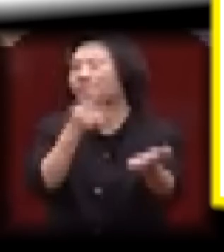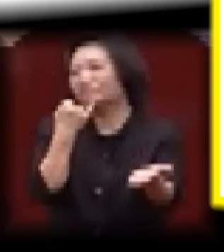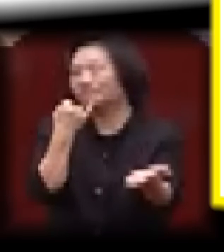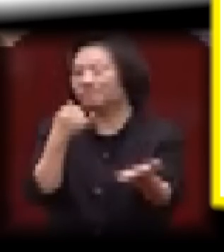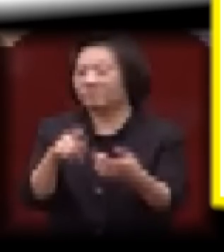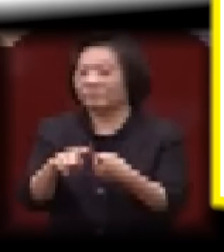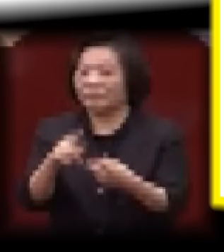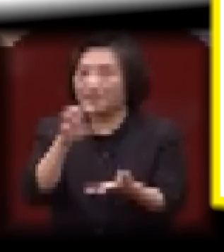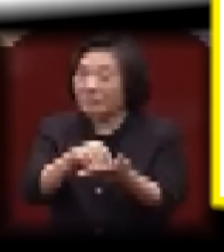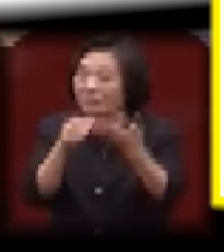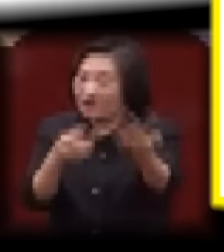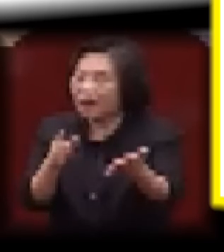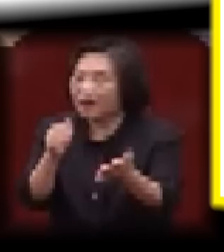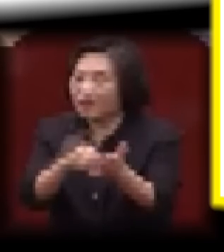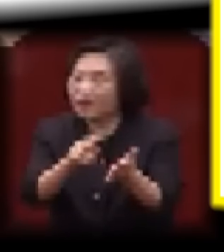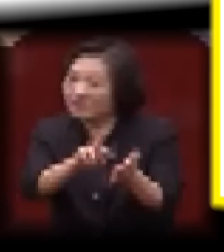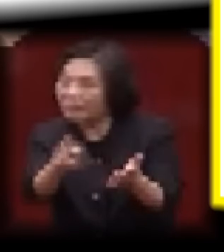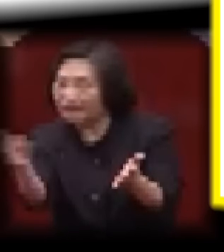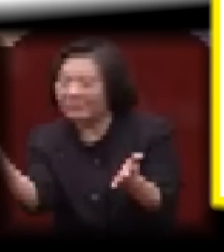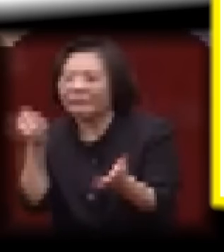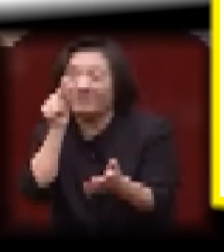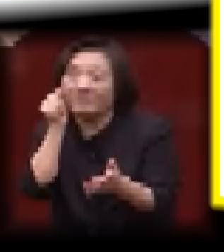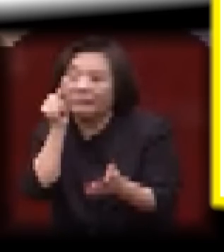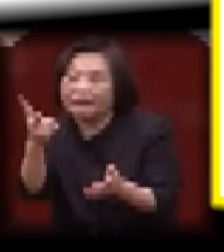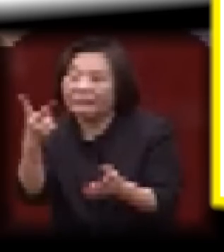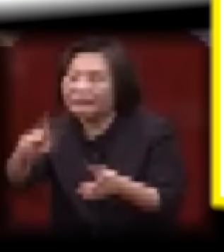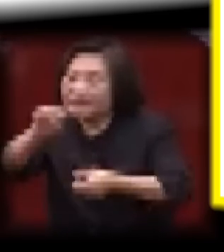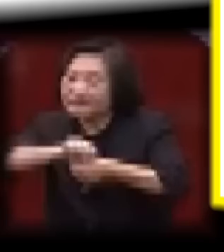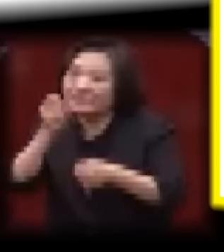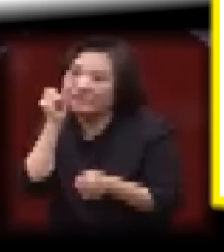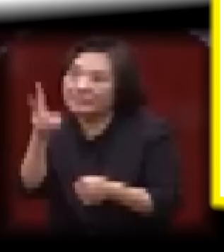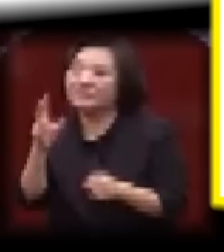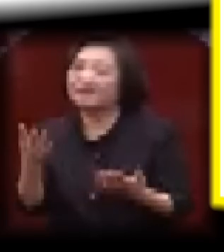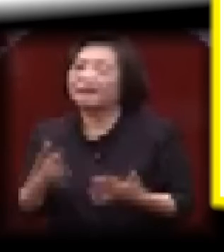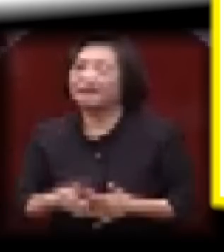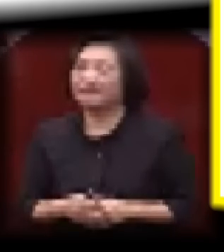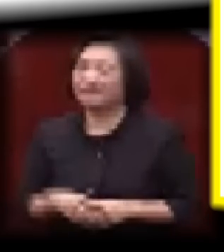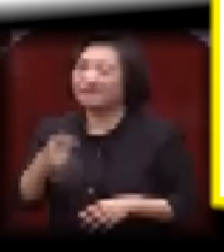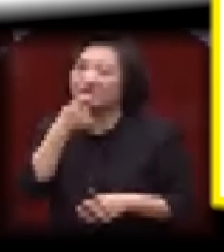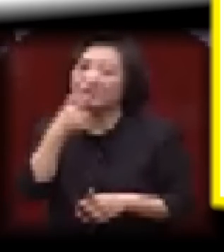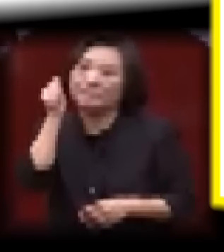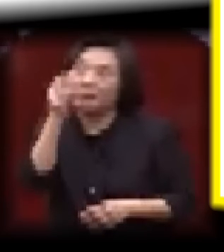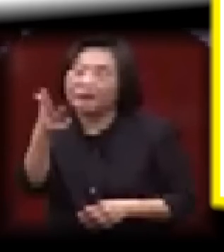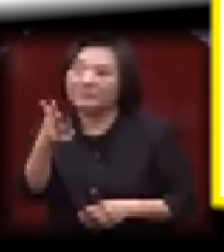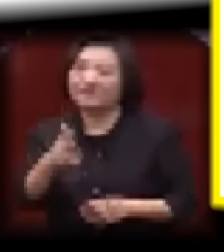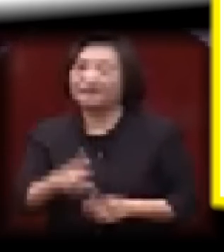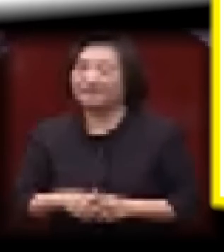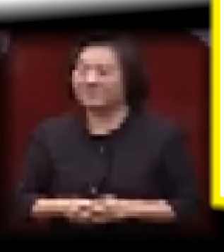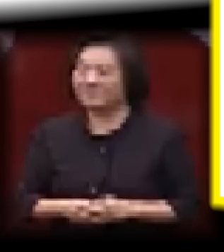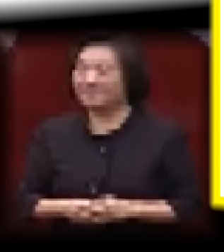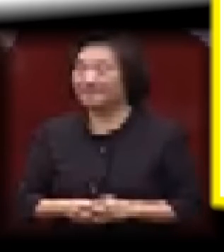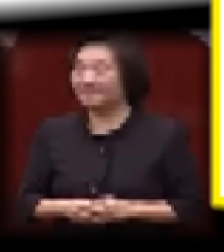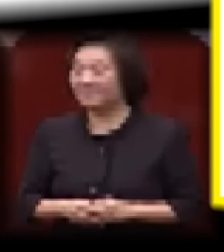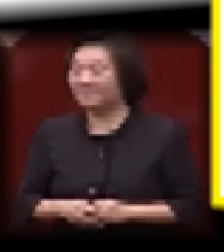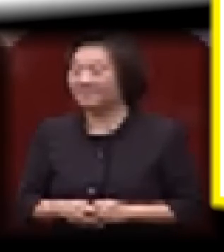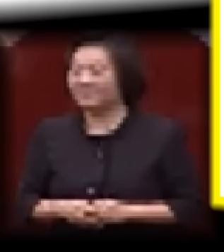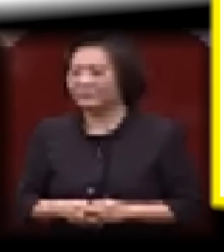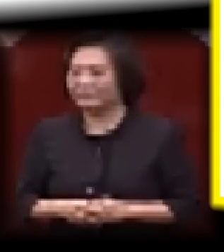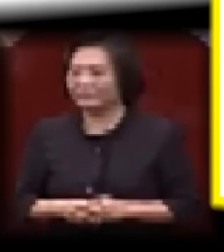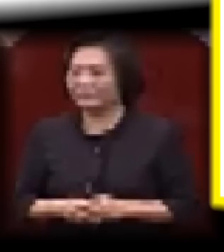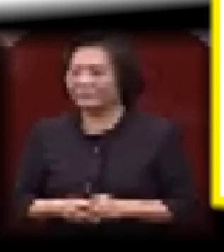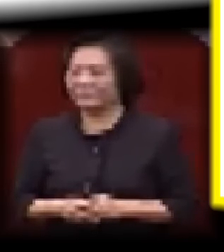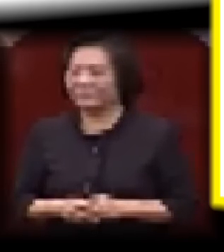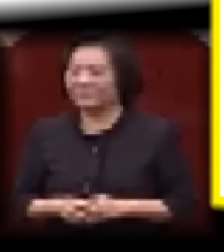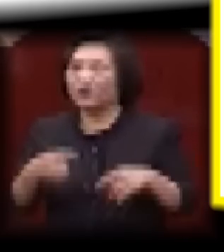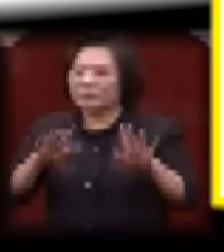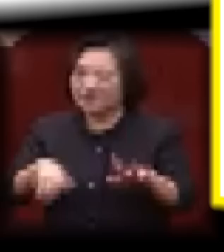利变换等等啊，最多两个月再加两个月，达到八个月。所以168专案我们现在还是五方还相当严